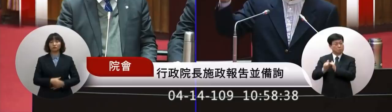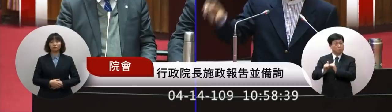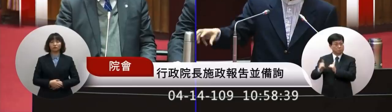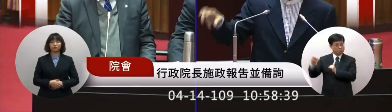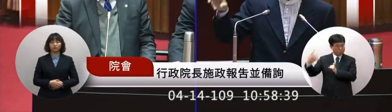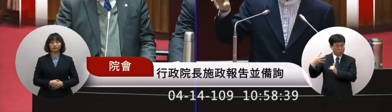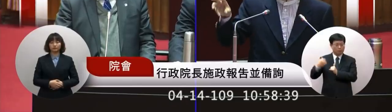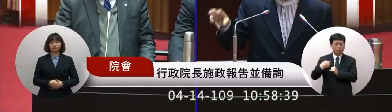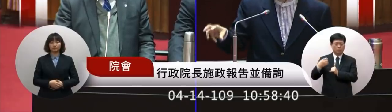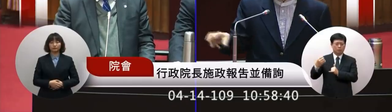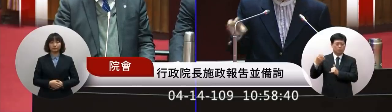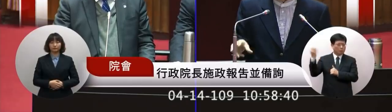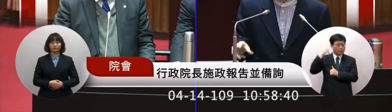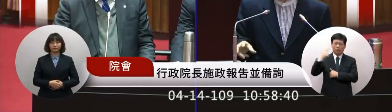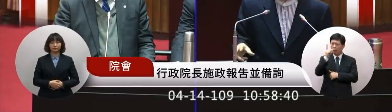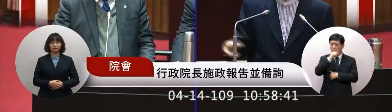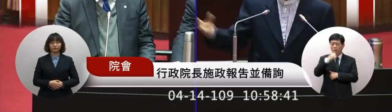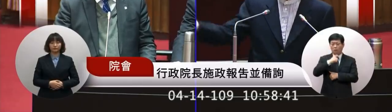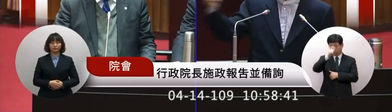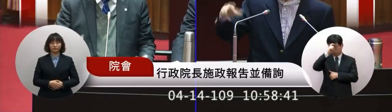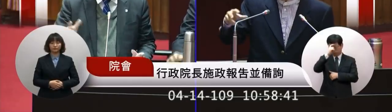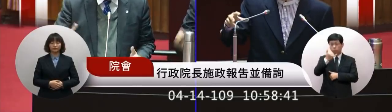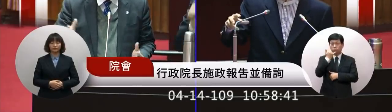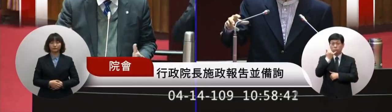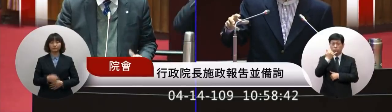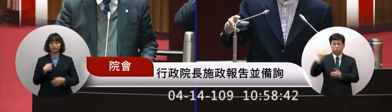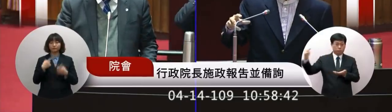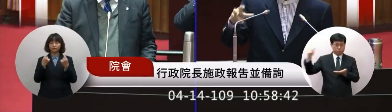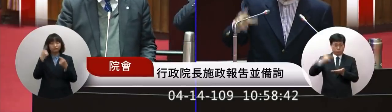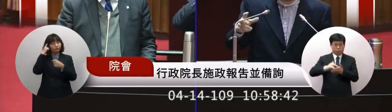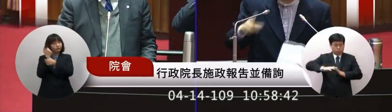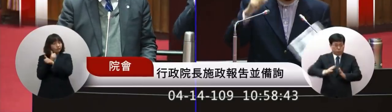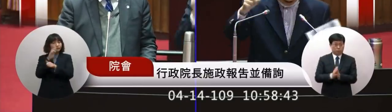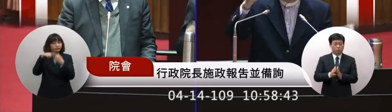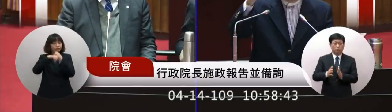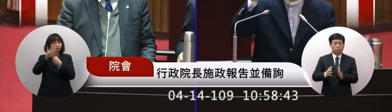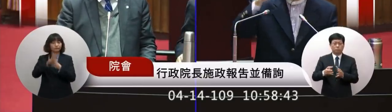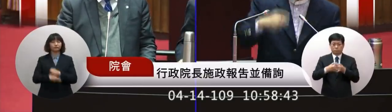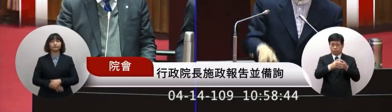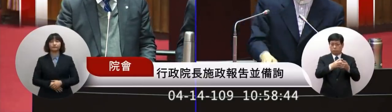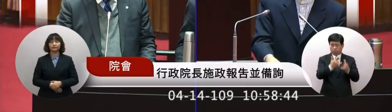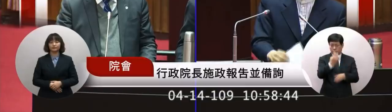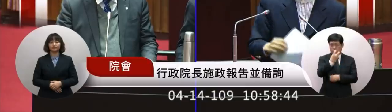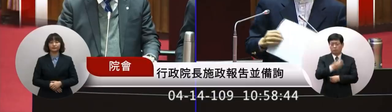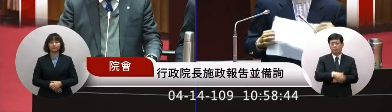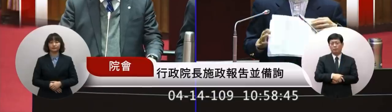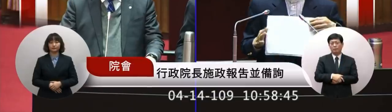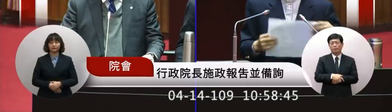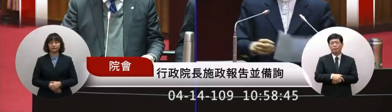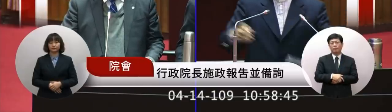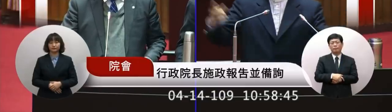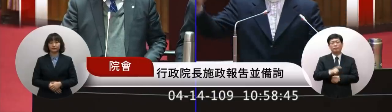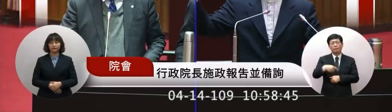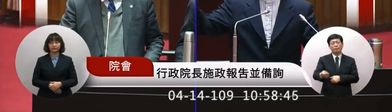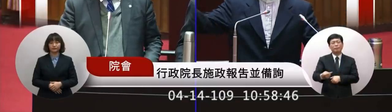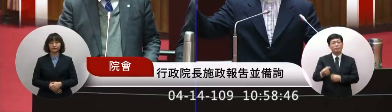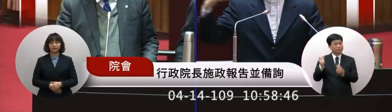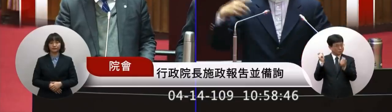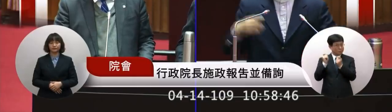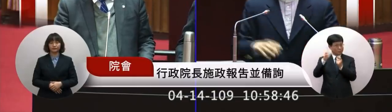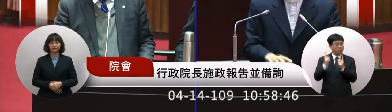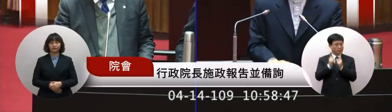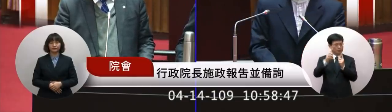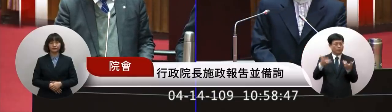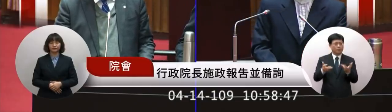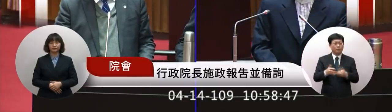气，外面一直有这个声音，希望一进来的。 对，我们有在考虑啊。 一进来的好，那我们再看，最近就发生